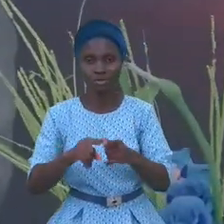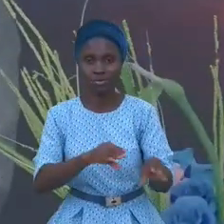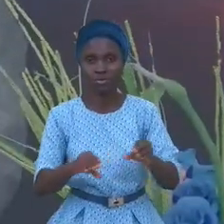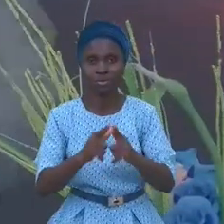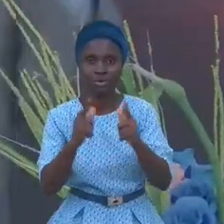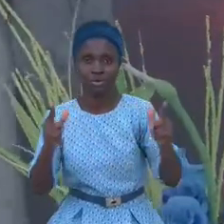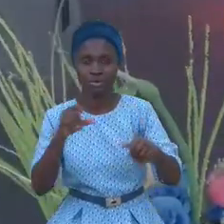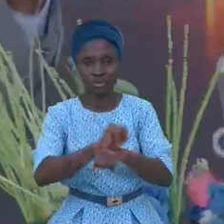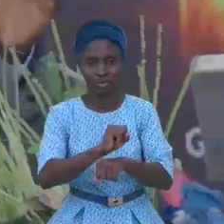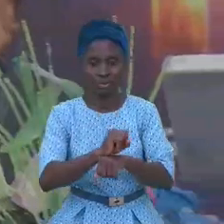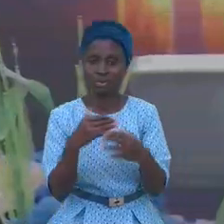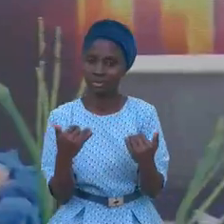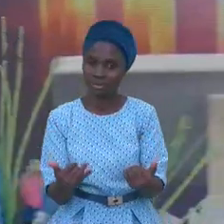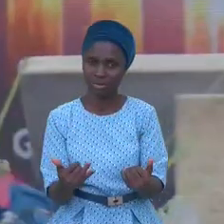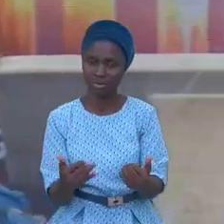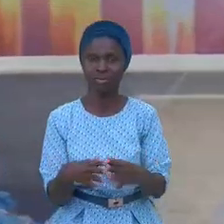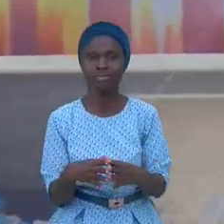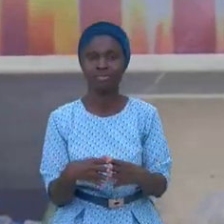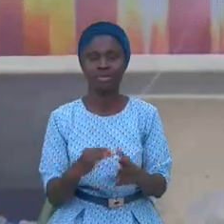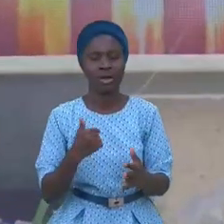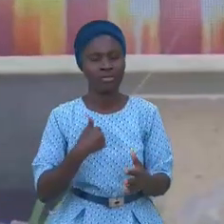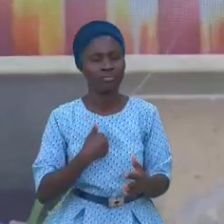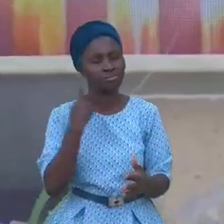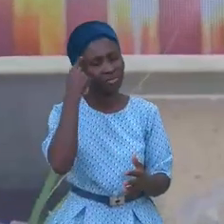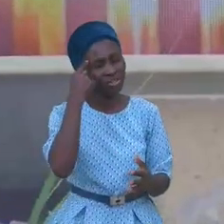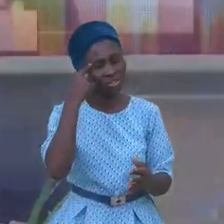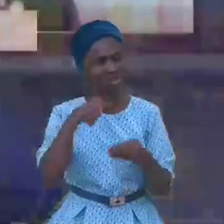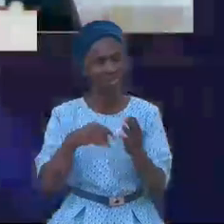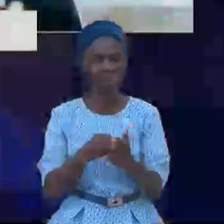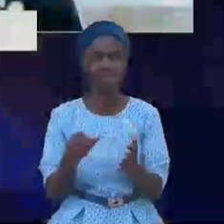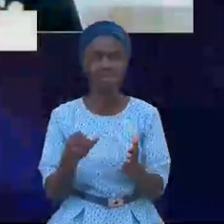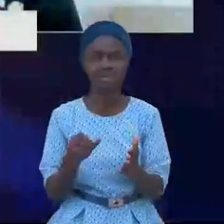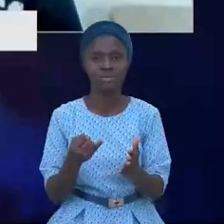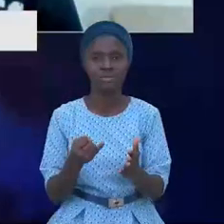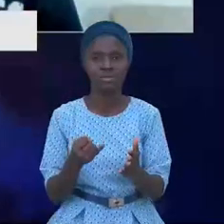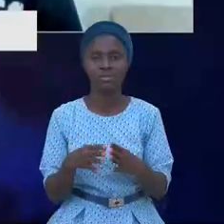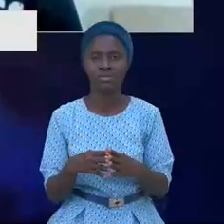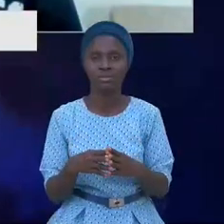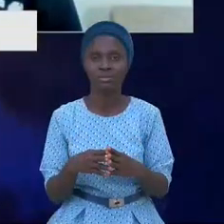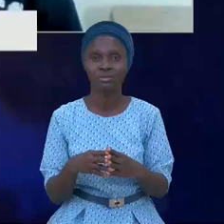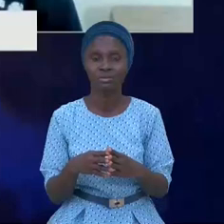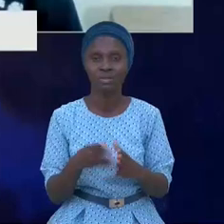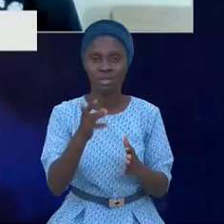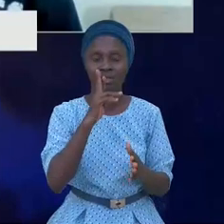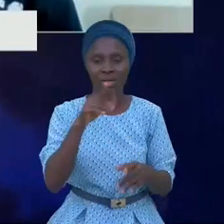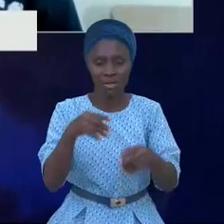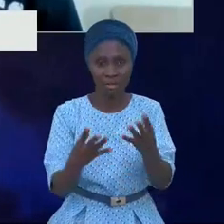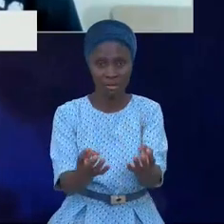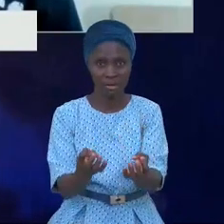de faire des exploits. Maintenant, je pense qu'il y avait des lépreux dans le pays.